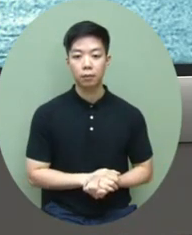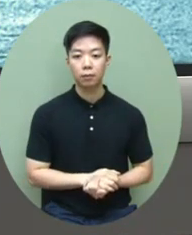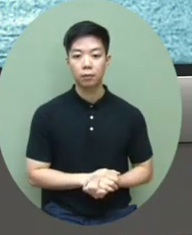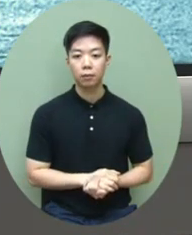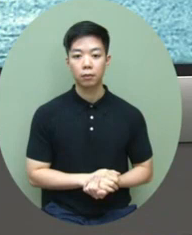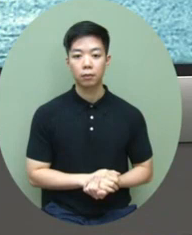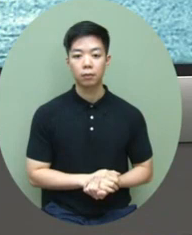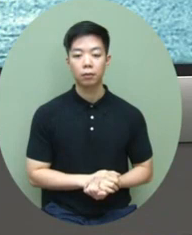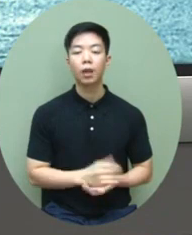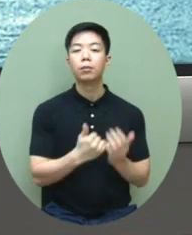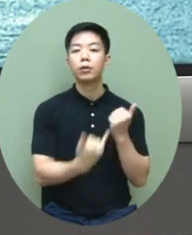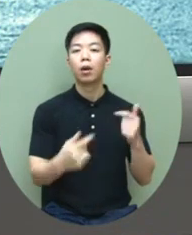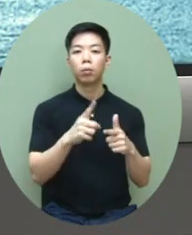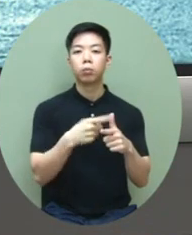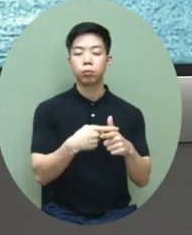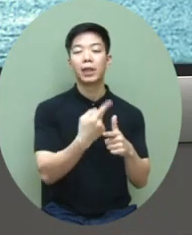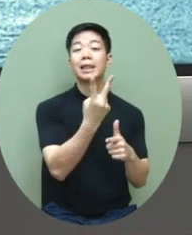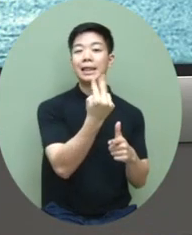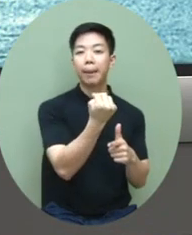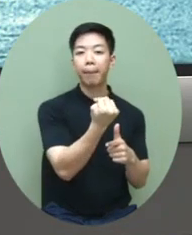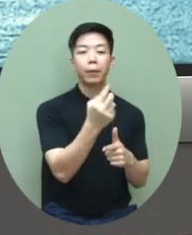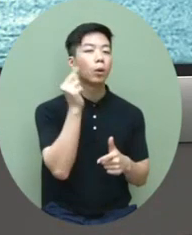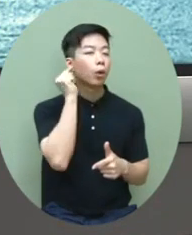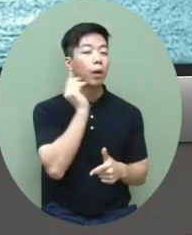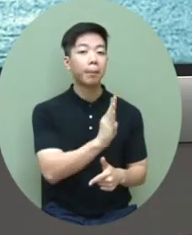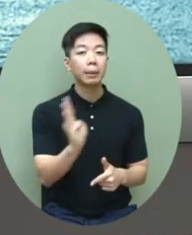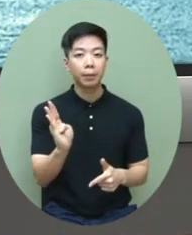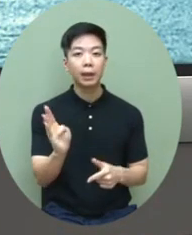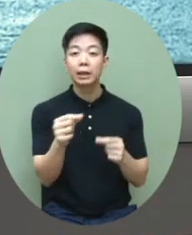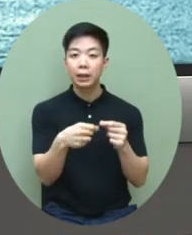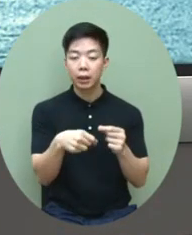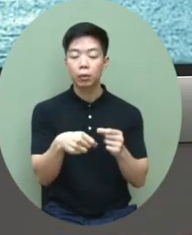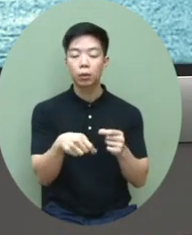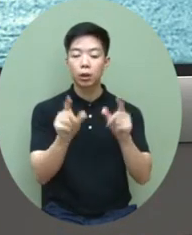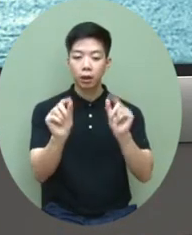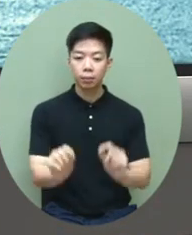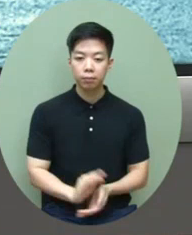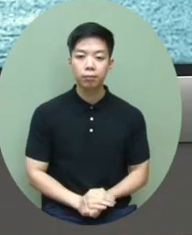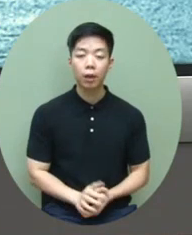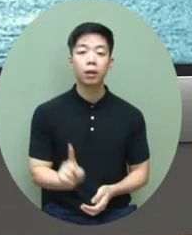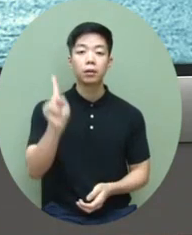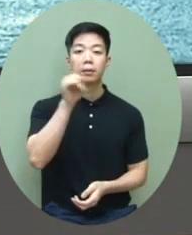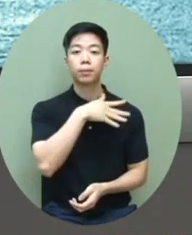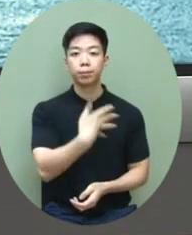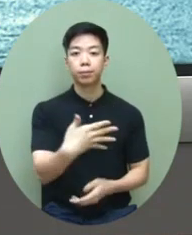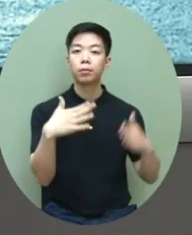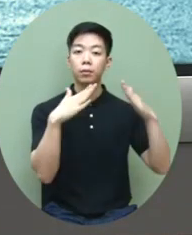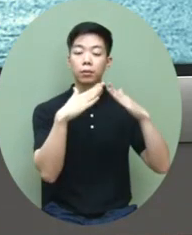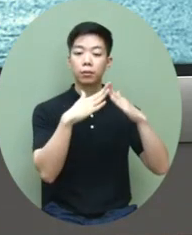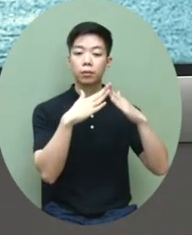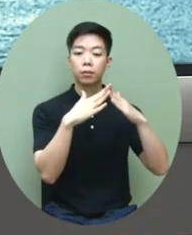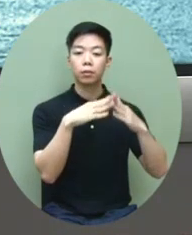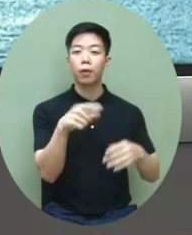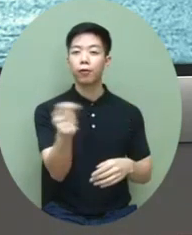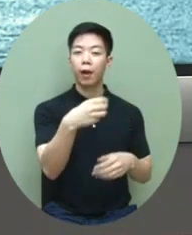20個月大的女嬰的一些消息。她呢就上個星期五啦，就在家裡就快速